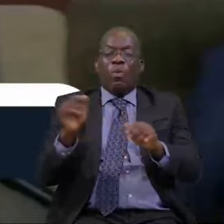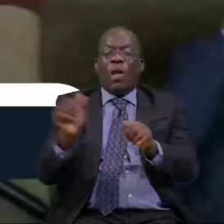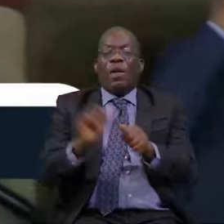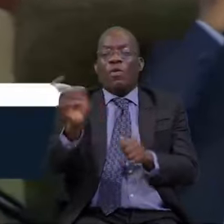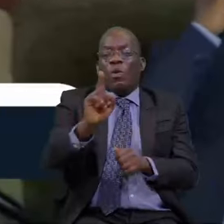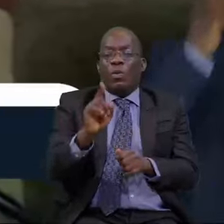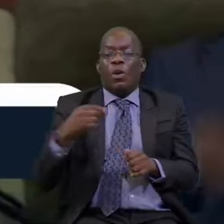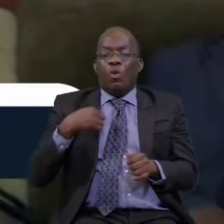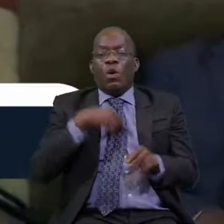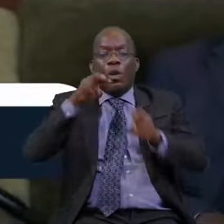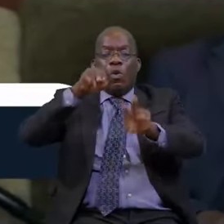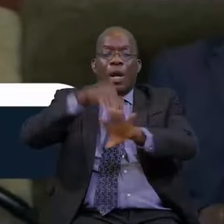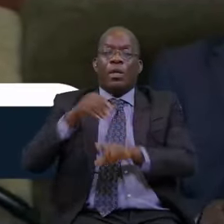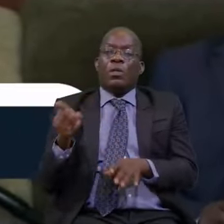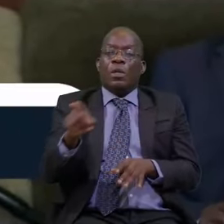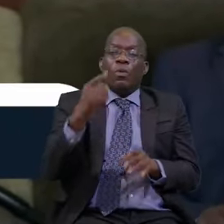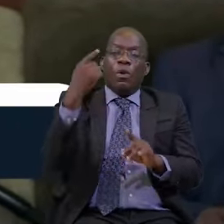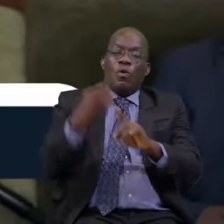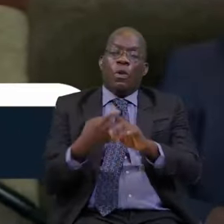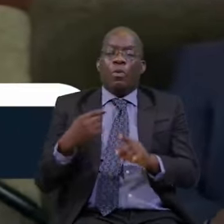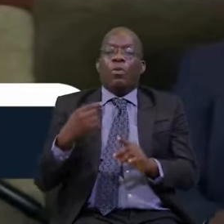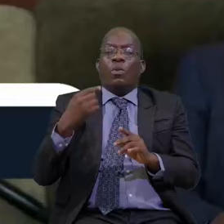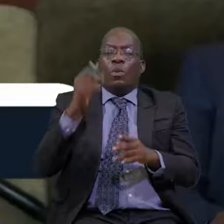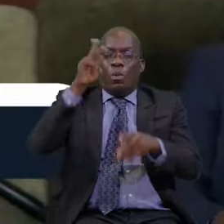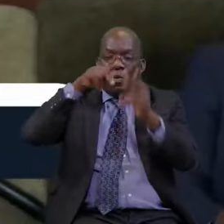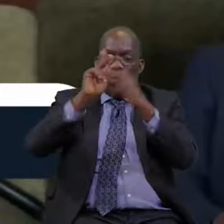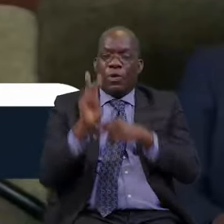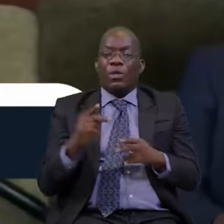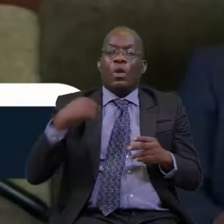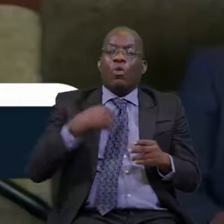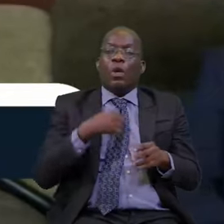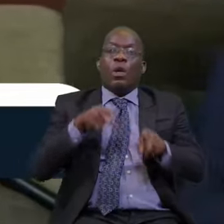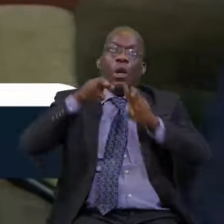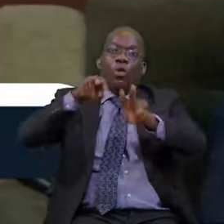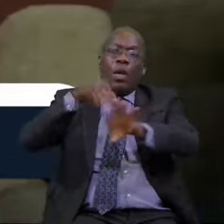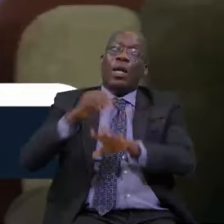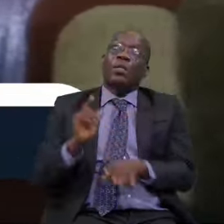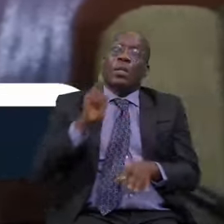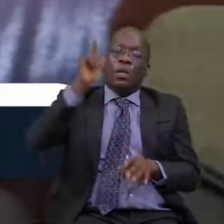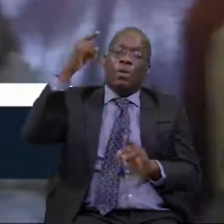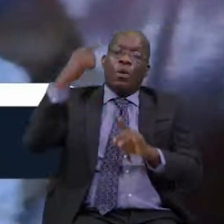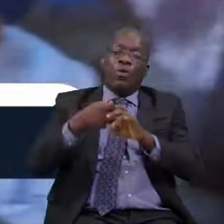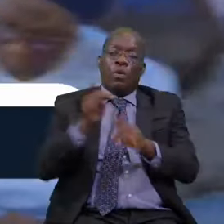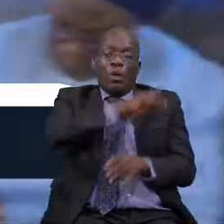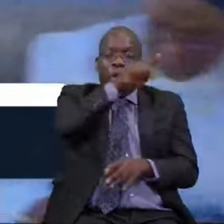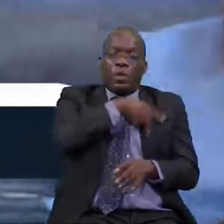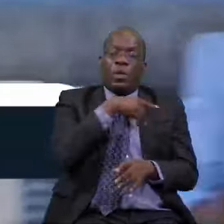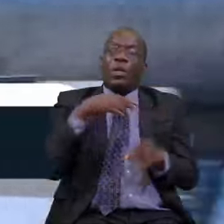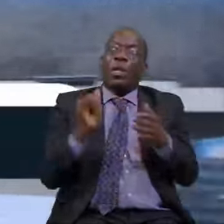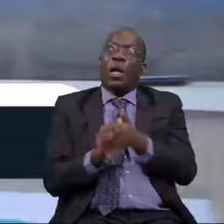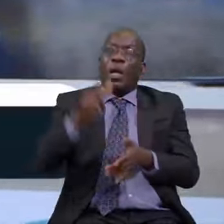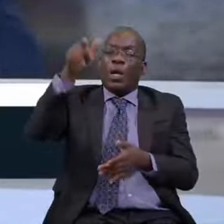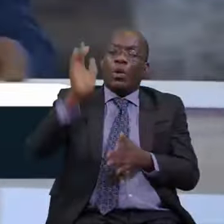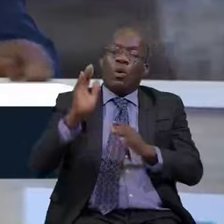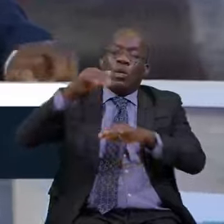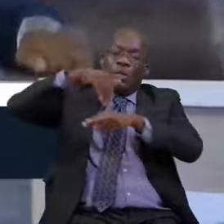angles. On voit sa prophétie, Jésus-Christ, de sa personnalité, d'être celui que Dieu a